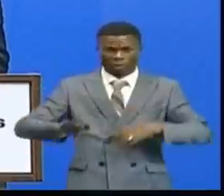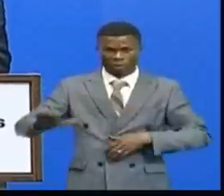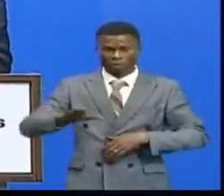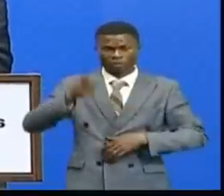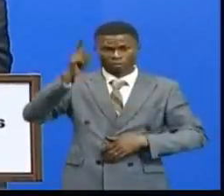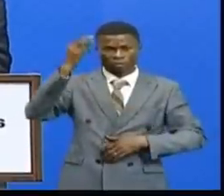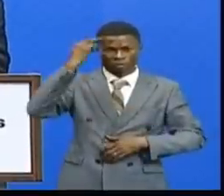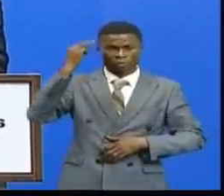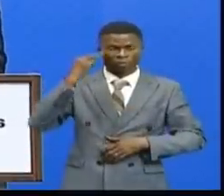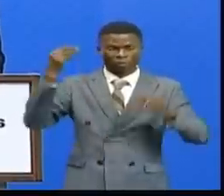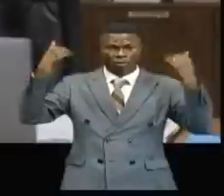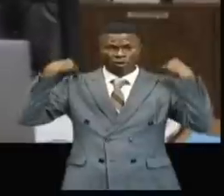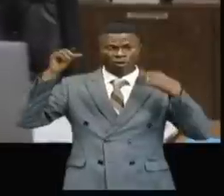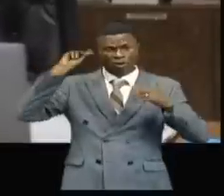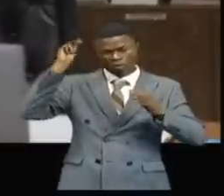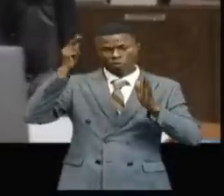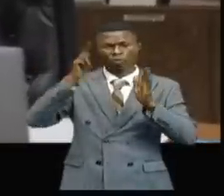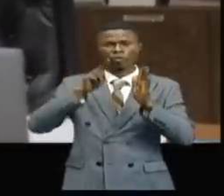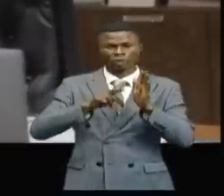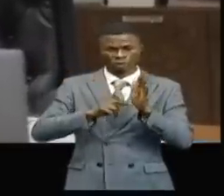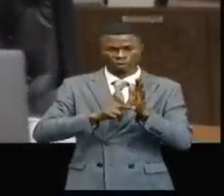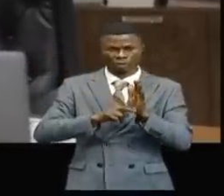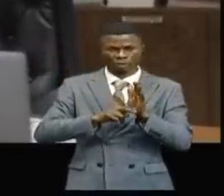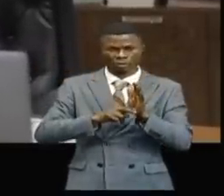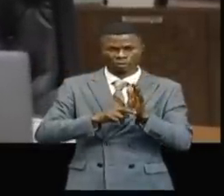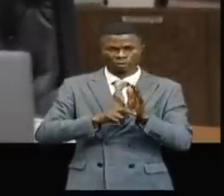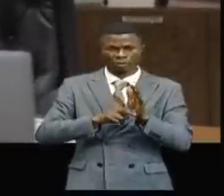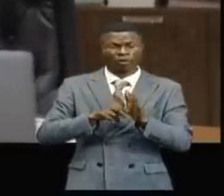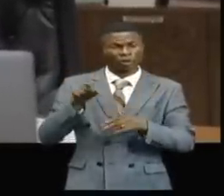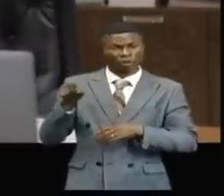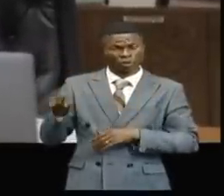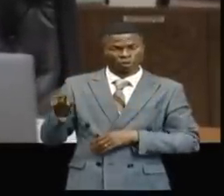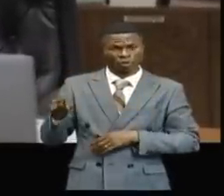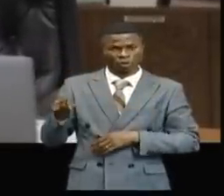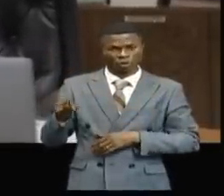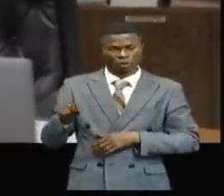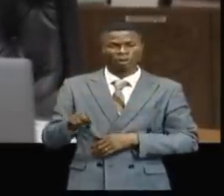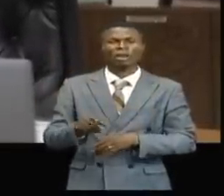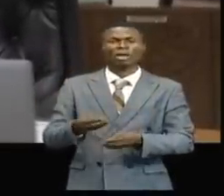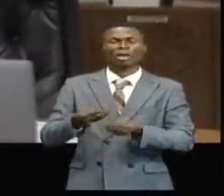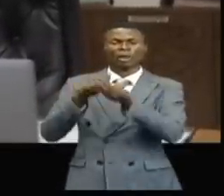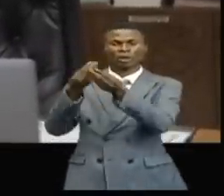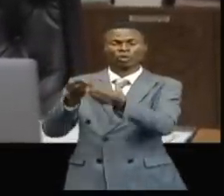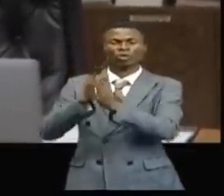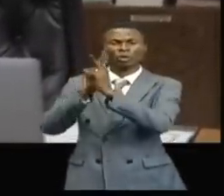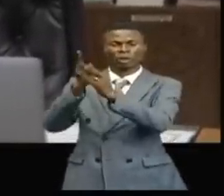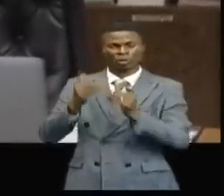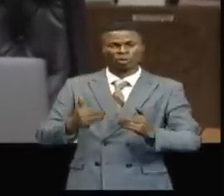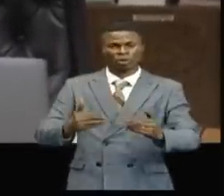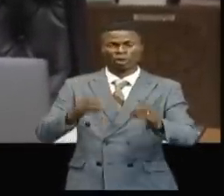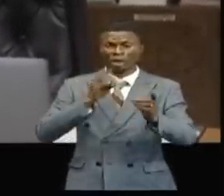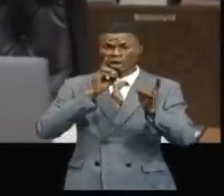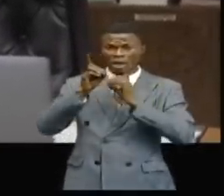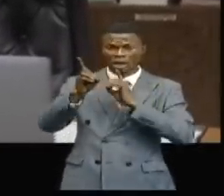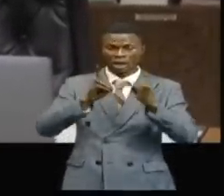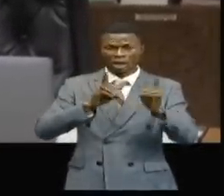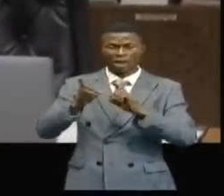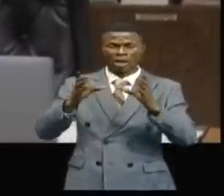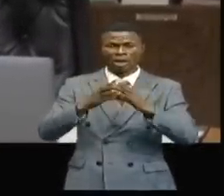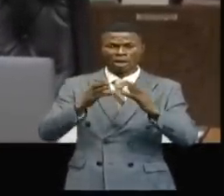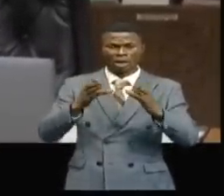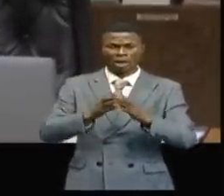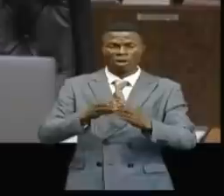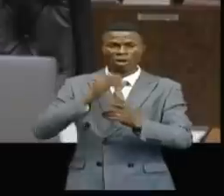Premier ministre et chef du gouvernement a d'une part fait part de la poursuite du dialogue avec le